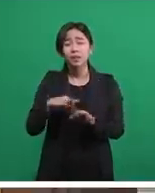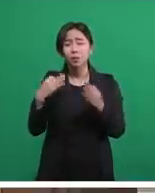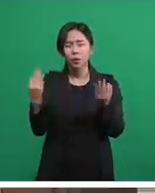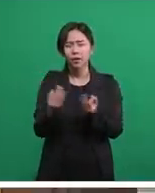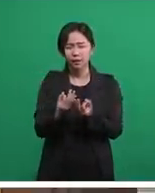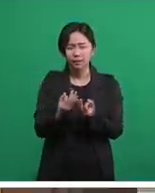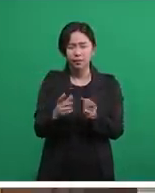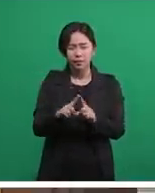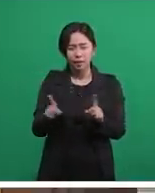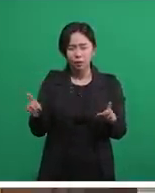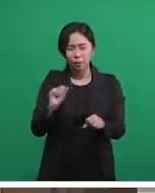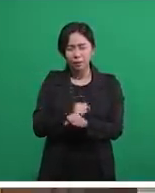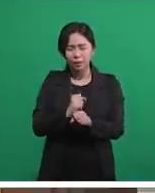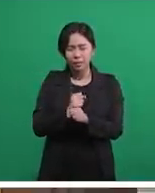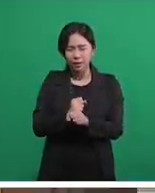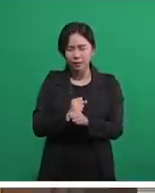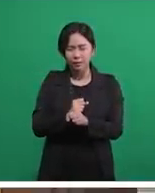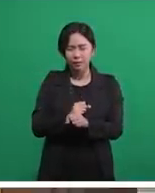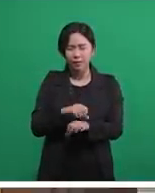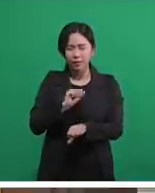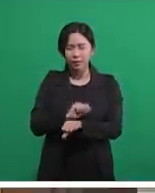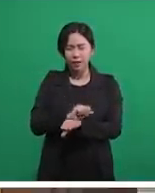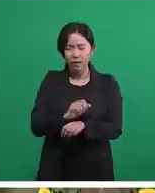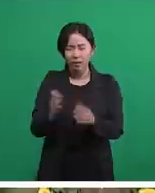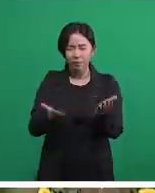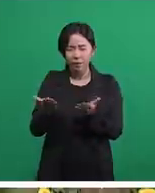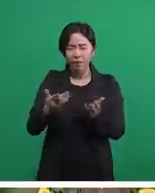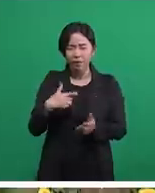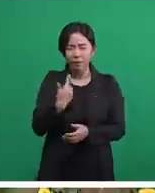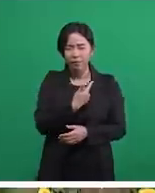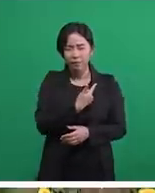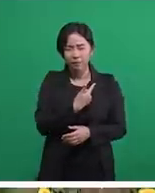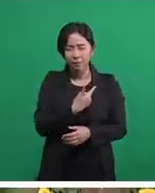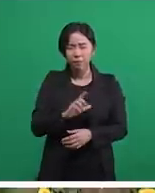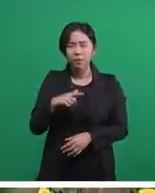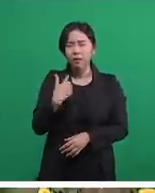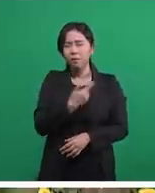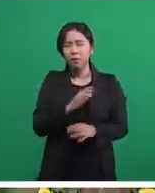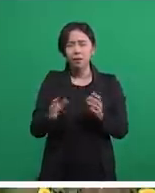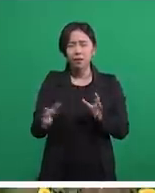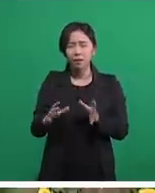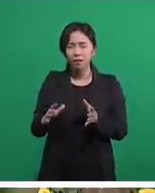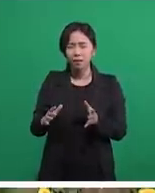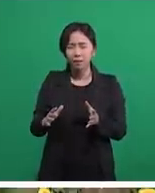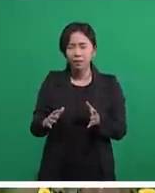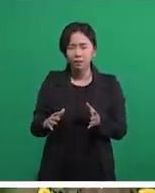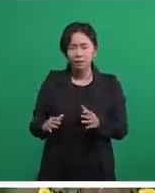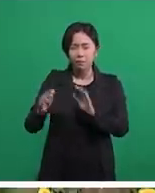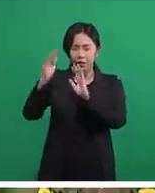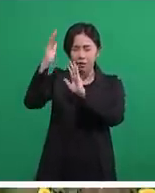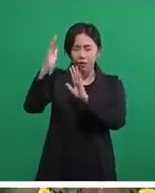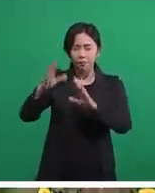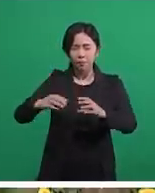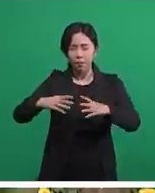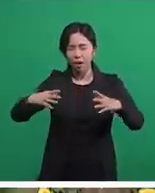di dalam kehidupan pekerjaan, karya pelayanan kami, kami kerap menghadapi